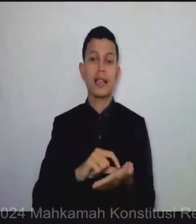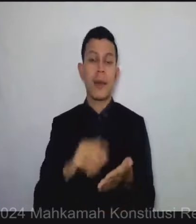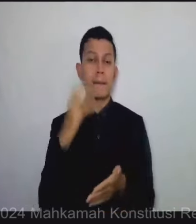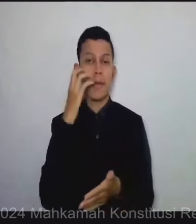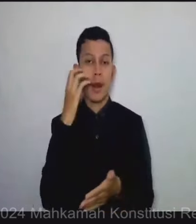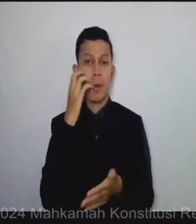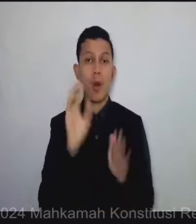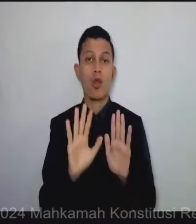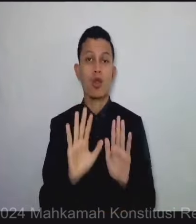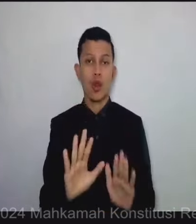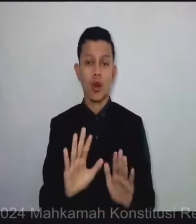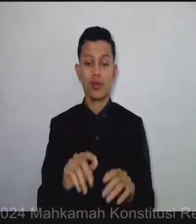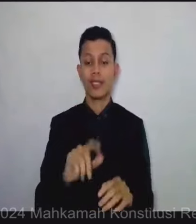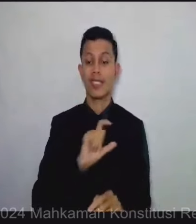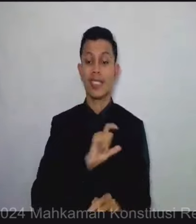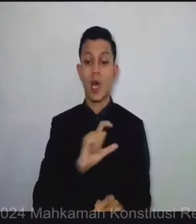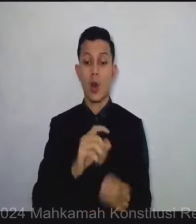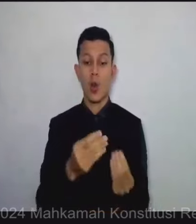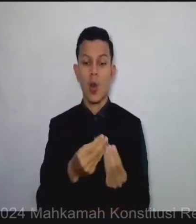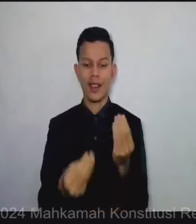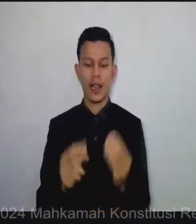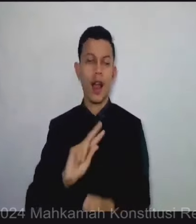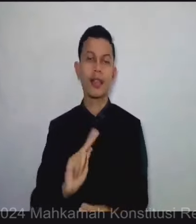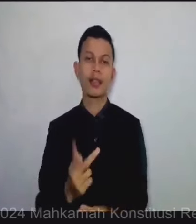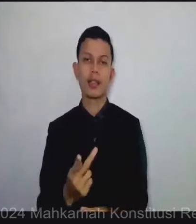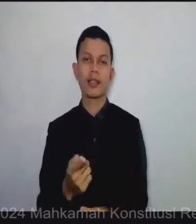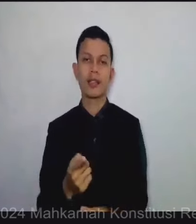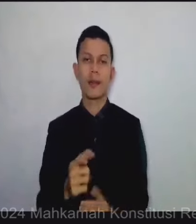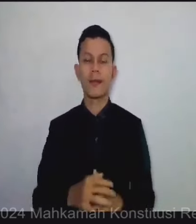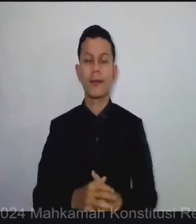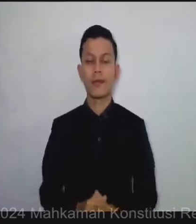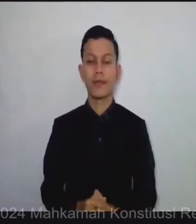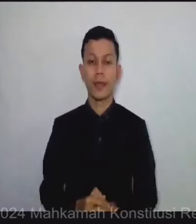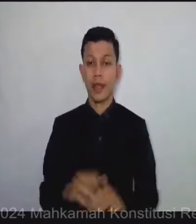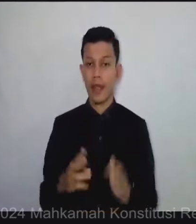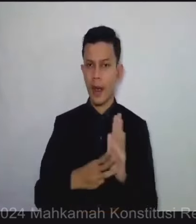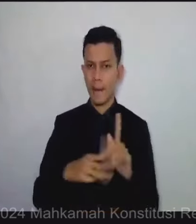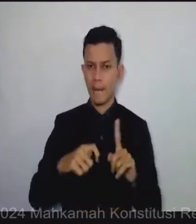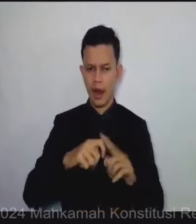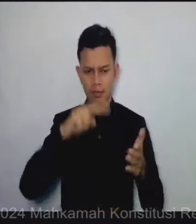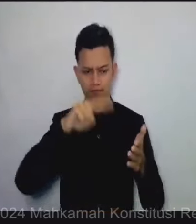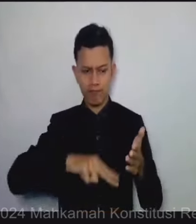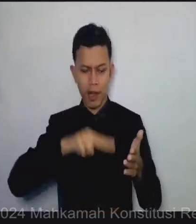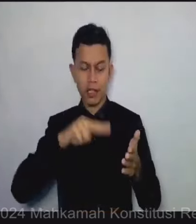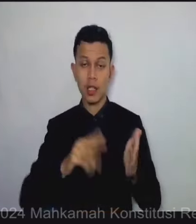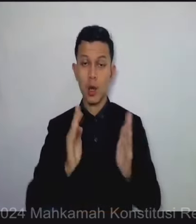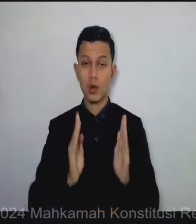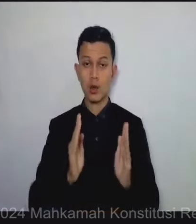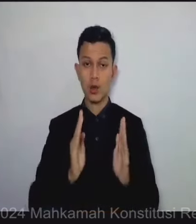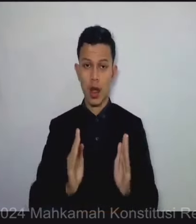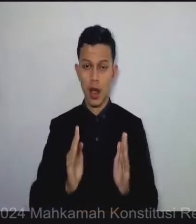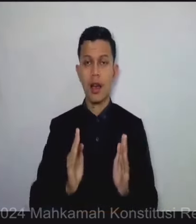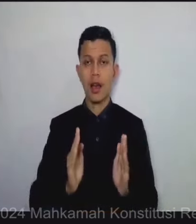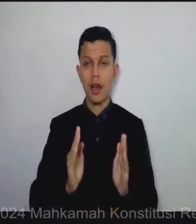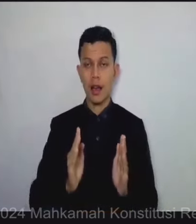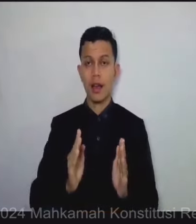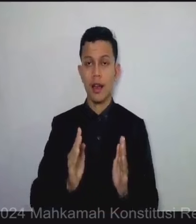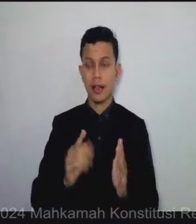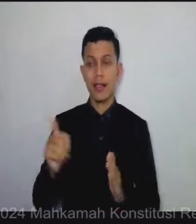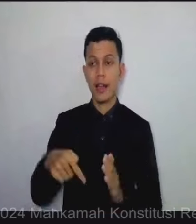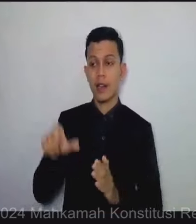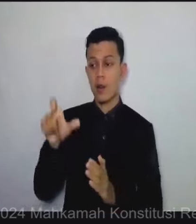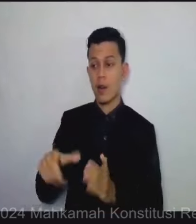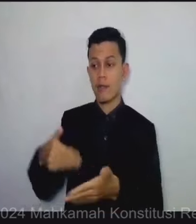dengan terlebih dahulu mengganti calon wakil presiden menimbang bahel mahkamah mencermati secara sama seluruh dalil yang diucapkan diajukan oleh